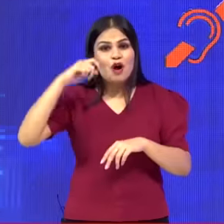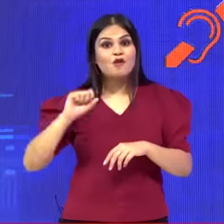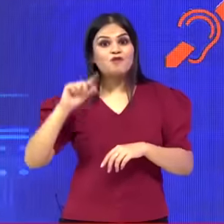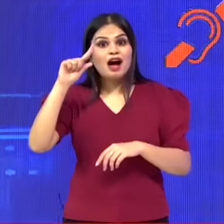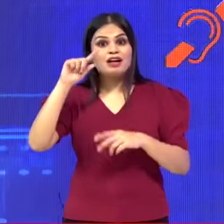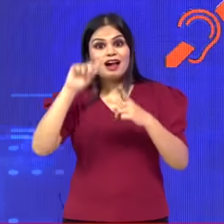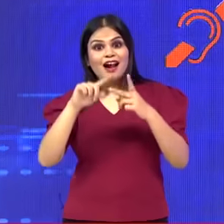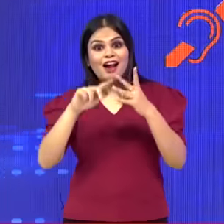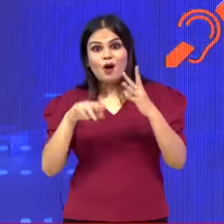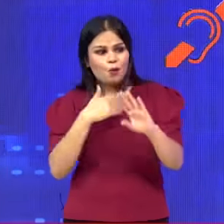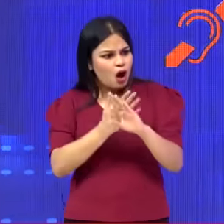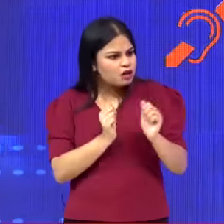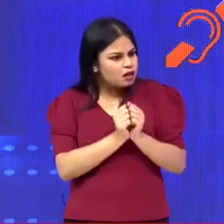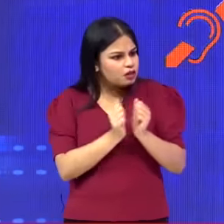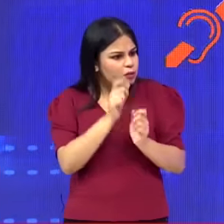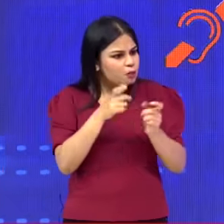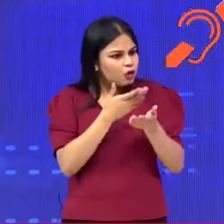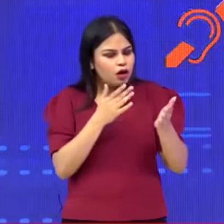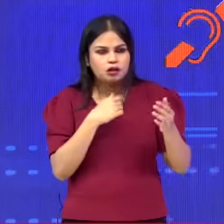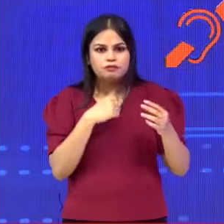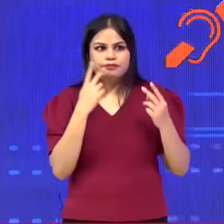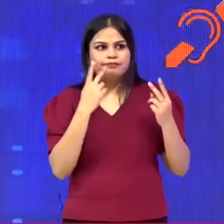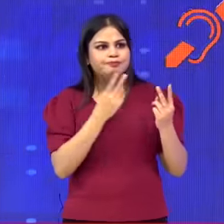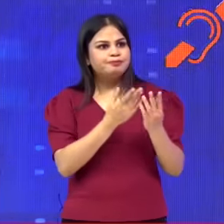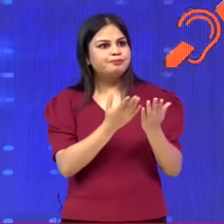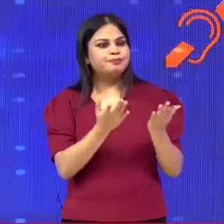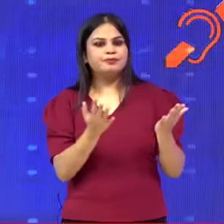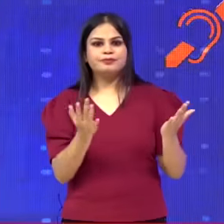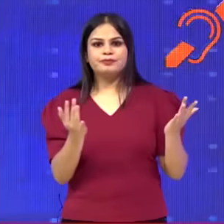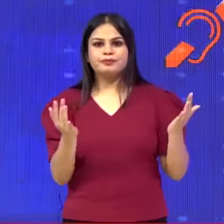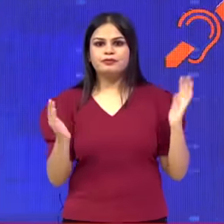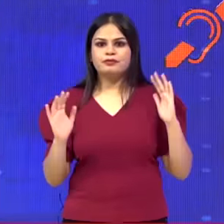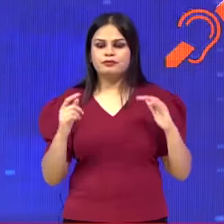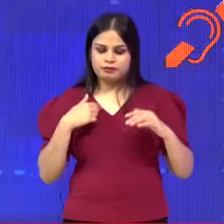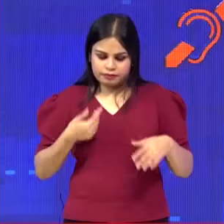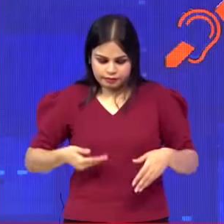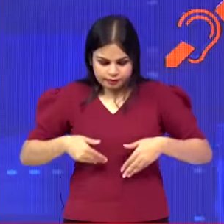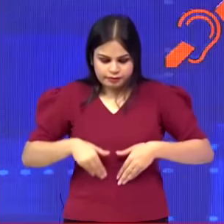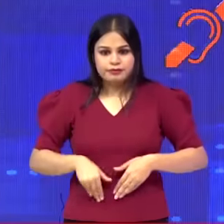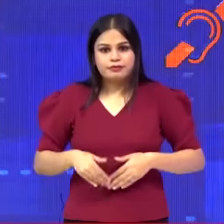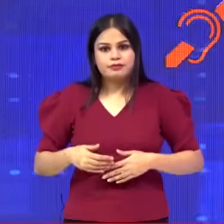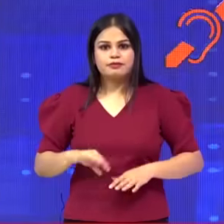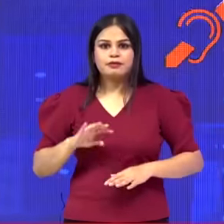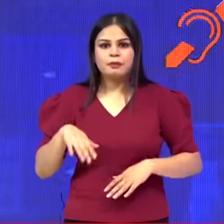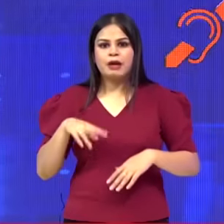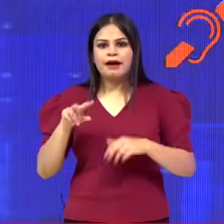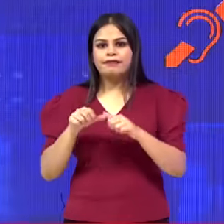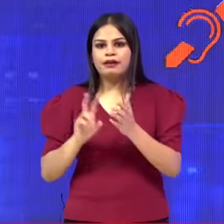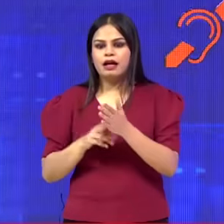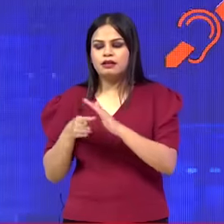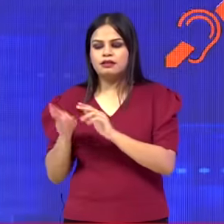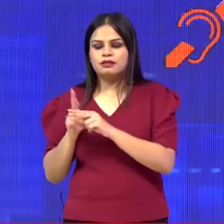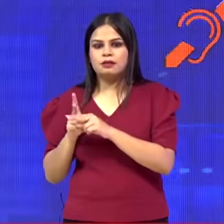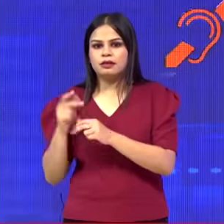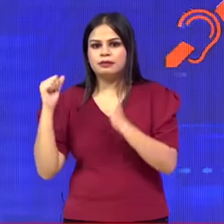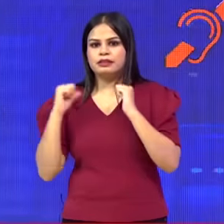नो, तो वो सब, और मैं पहन लिया मैंने, और फिर वैनिटी में बैठा रहा, हिम्मत नहीं